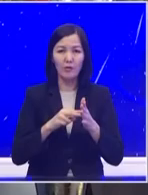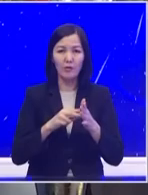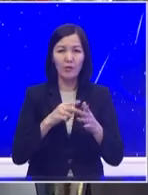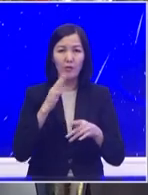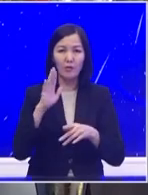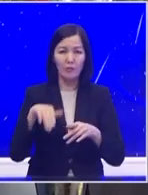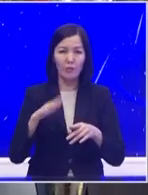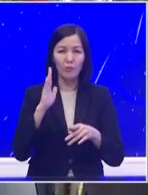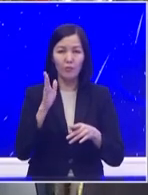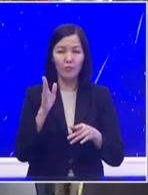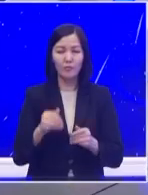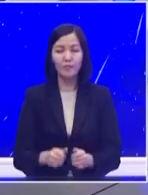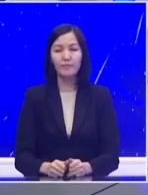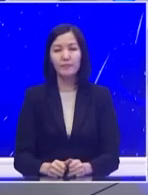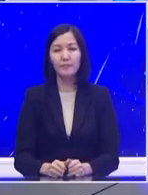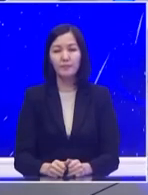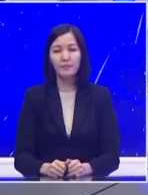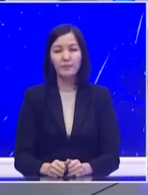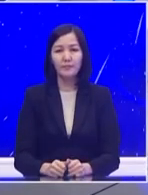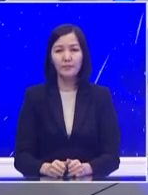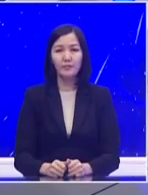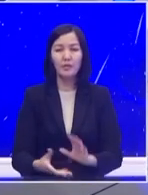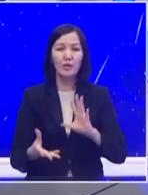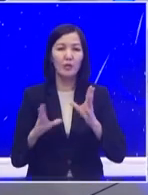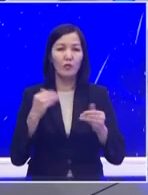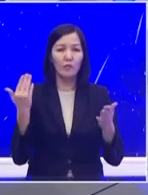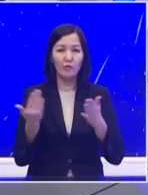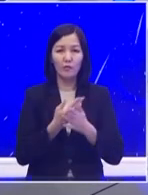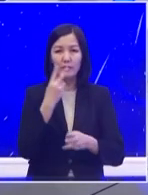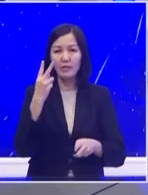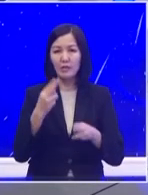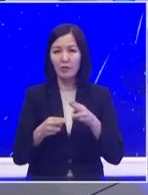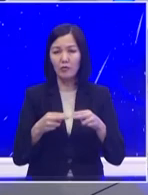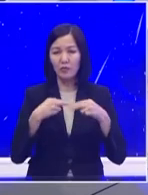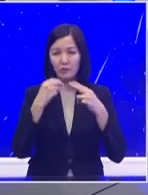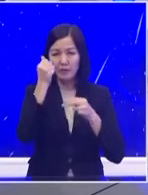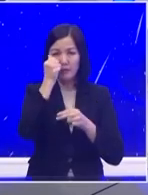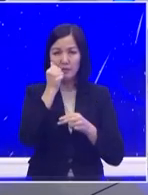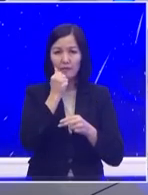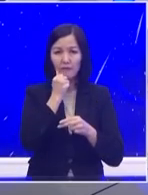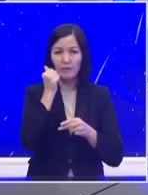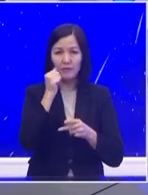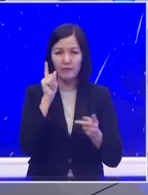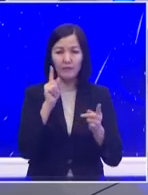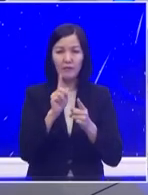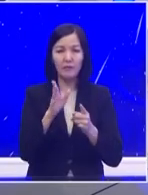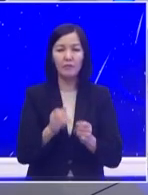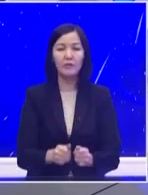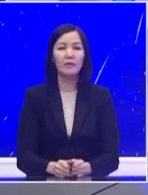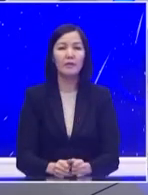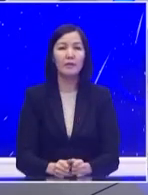срок. Это вся информация уходящего дня. Спасибо за внимание. Встретимся завтра.